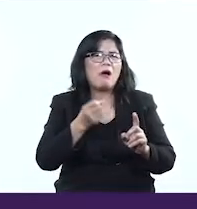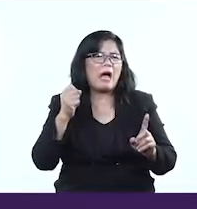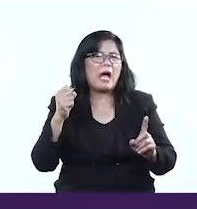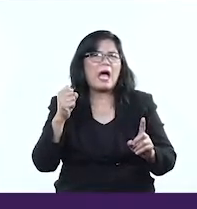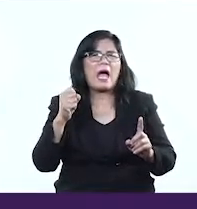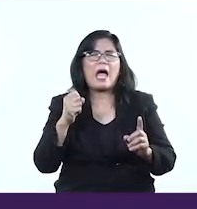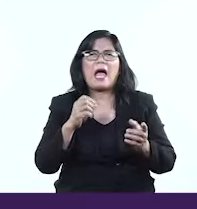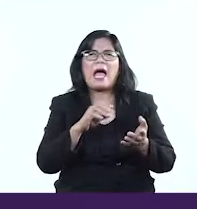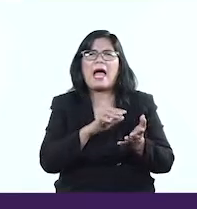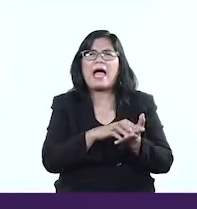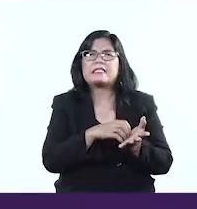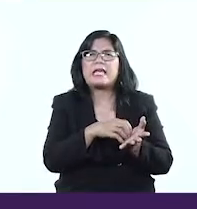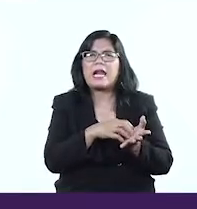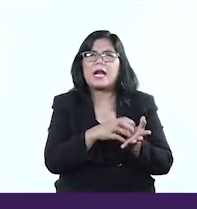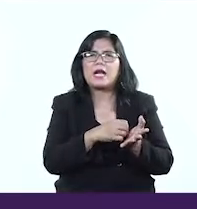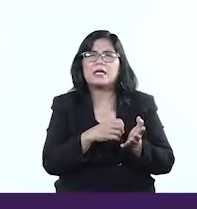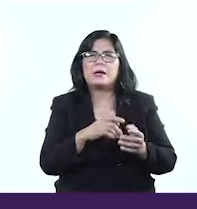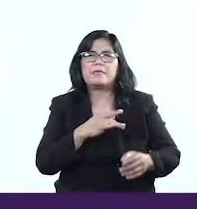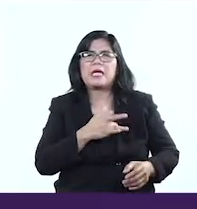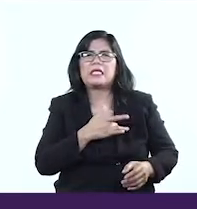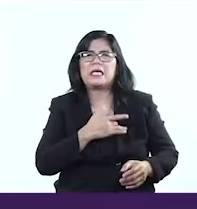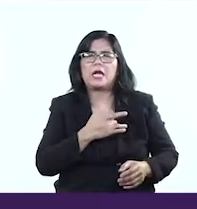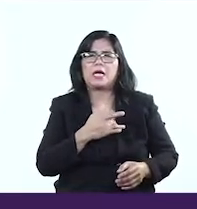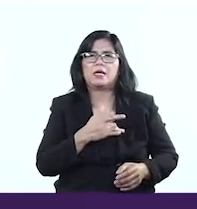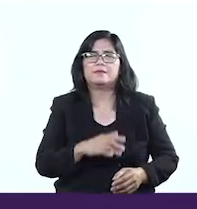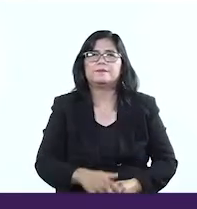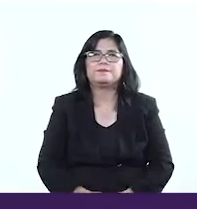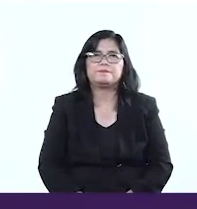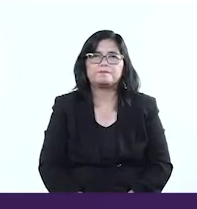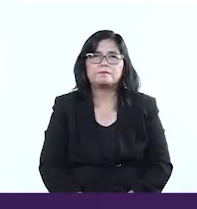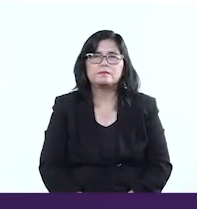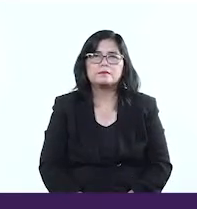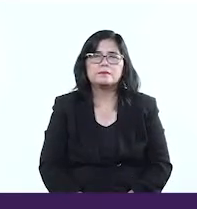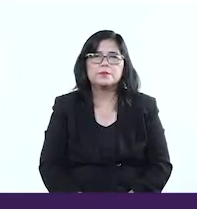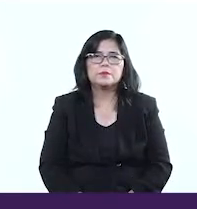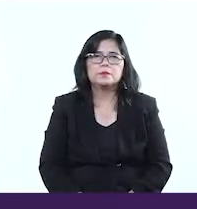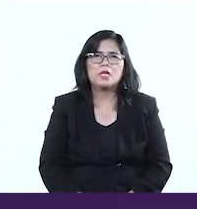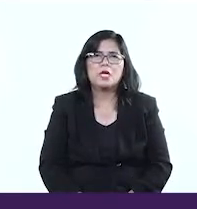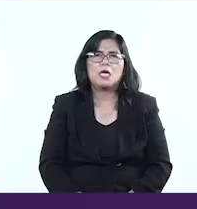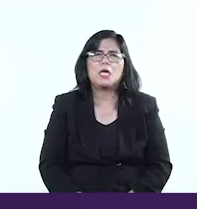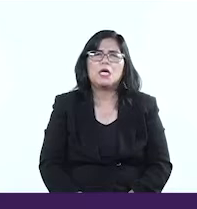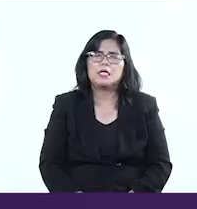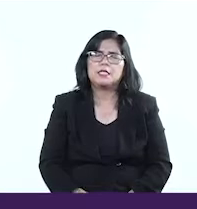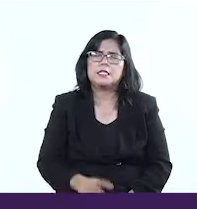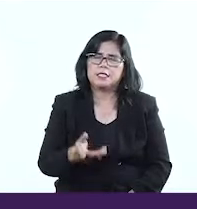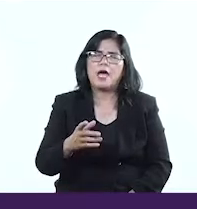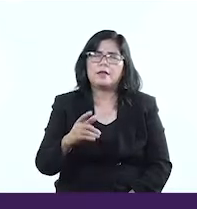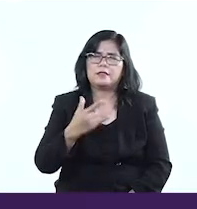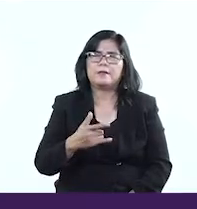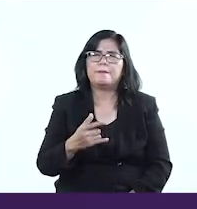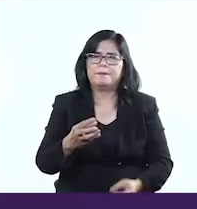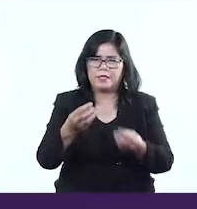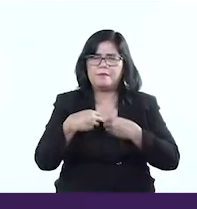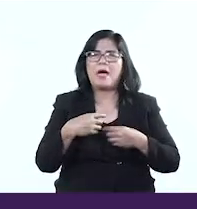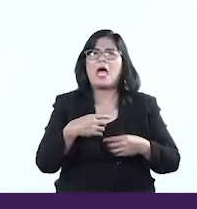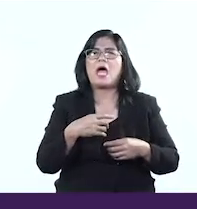serta menyakitkan Ayo kita bukan orang anti kritik Hai tapi ada saja orang-orang yang